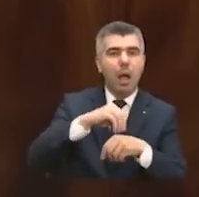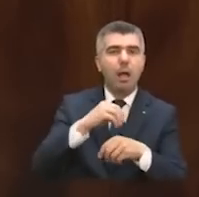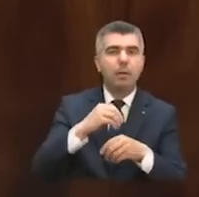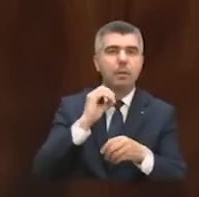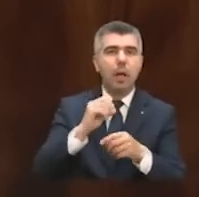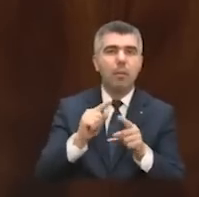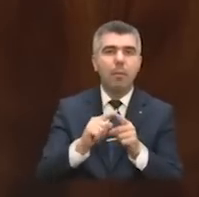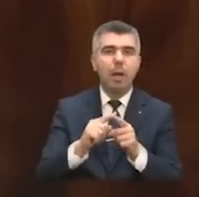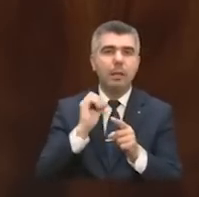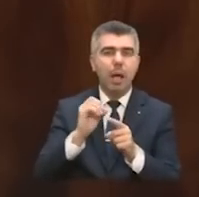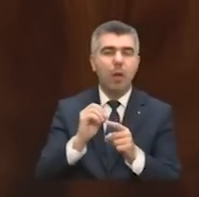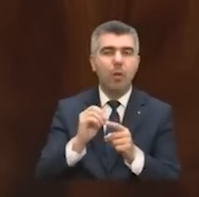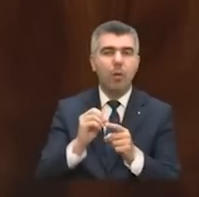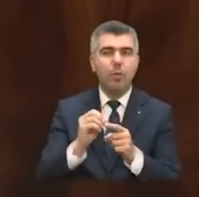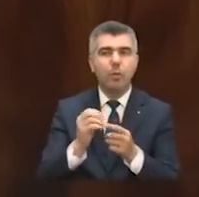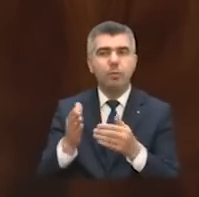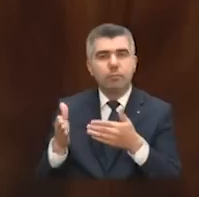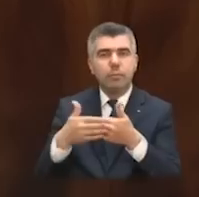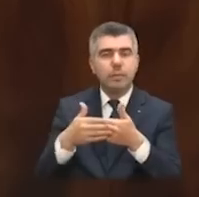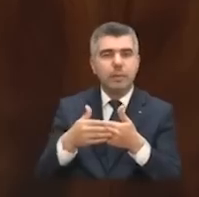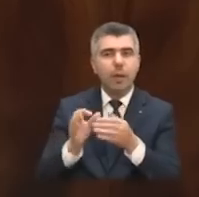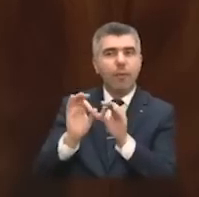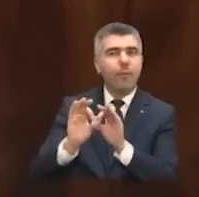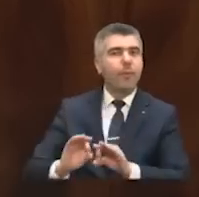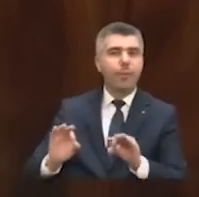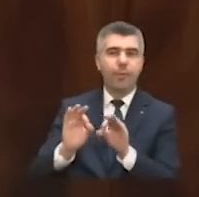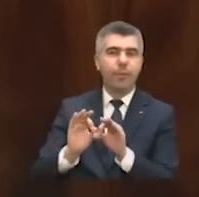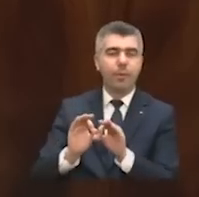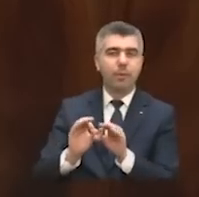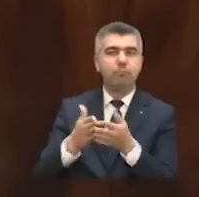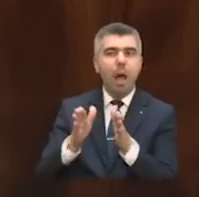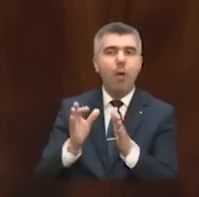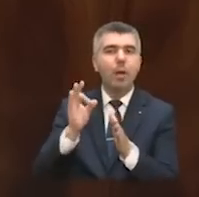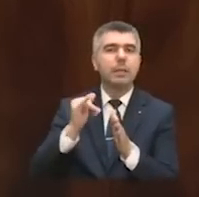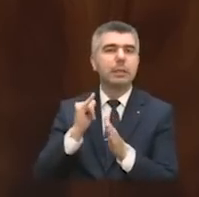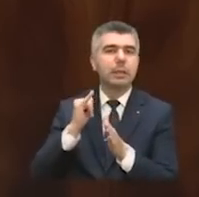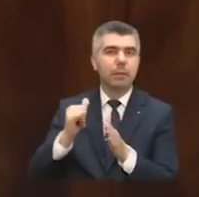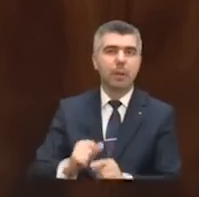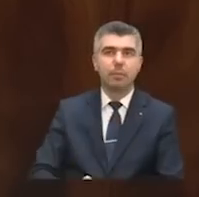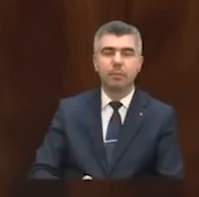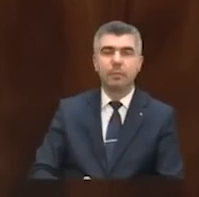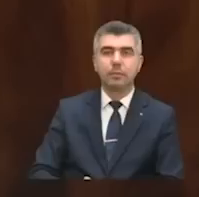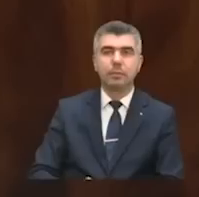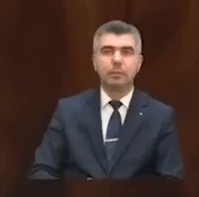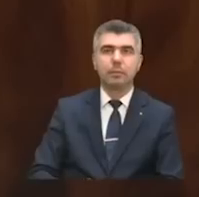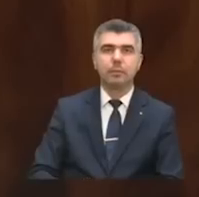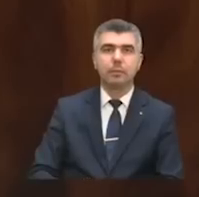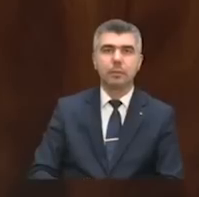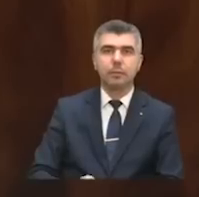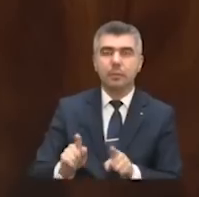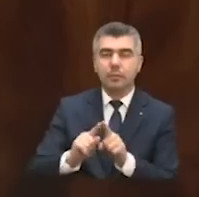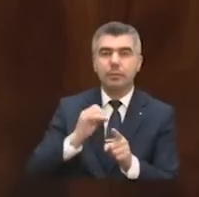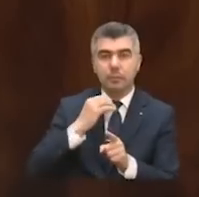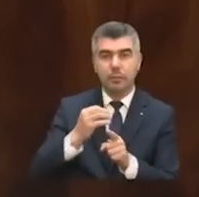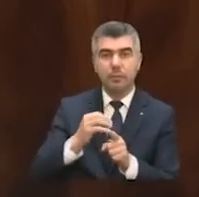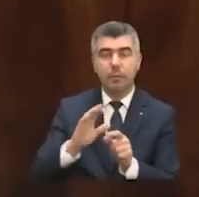ما كيضيعش فيهم، دونك الباب ما كيتسدش عليه. كذلك انه في هاد الدورات